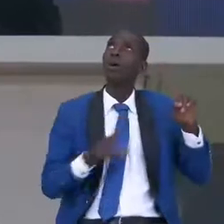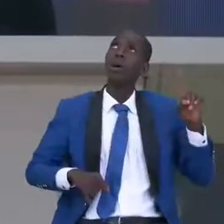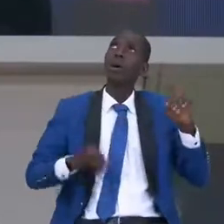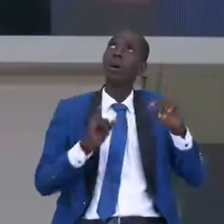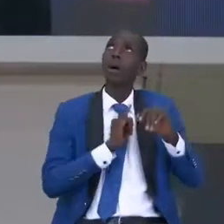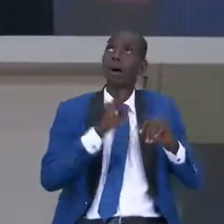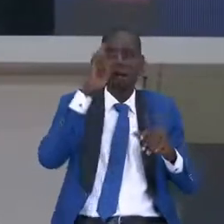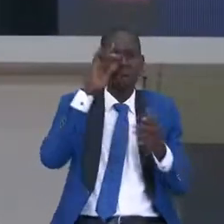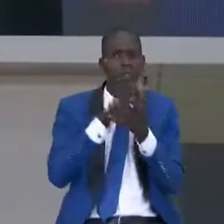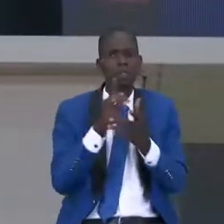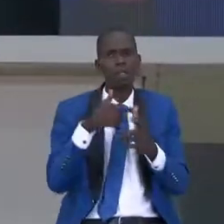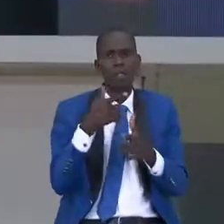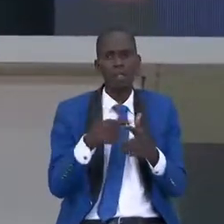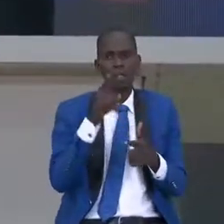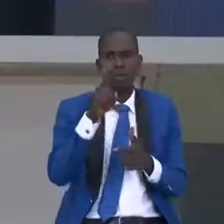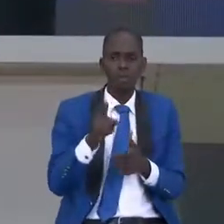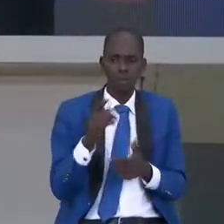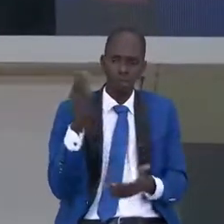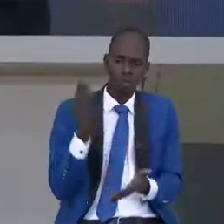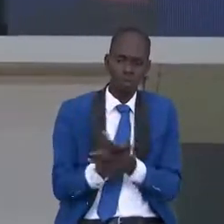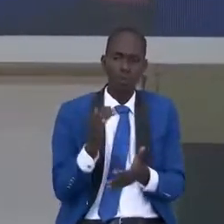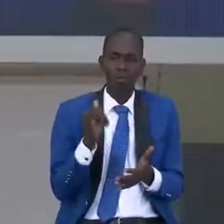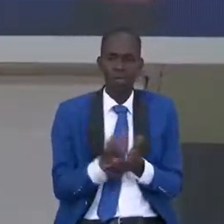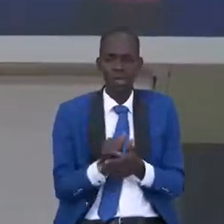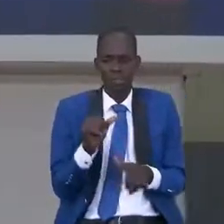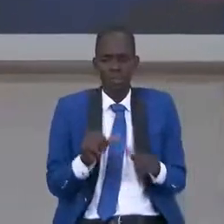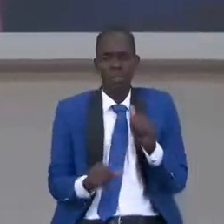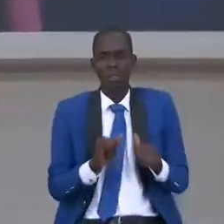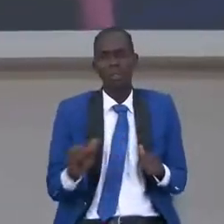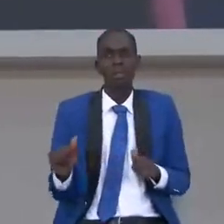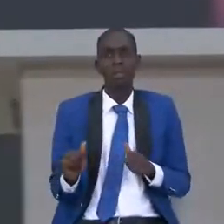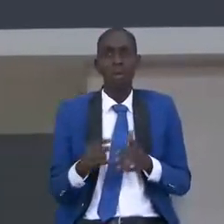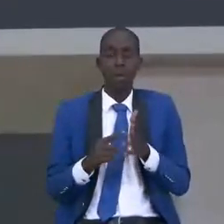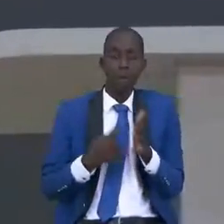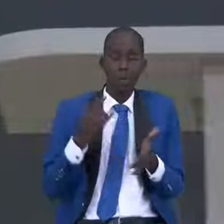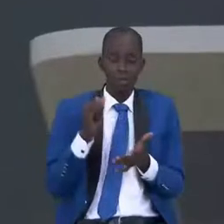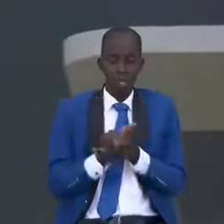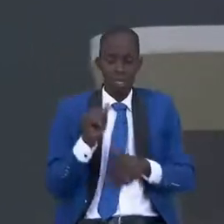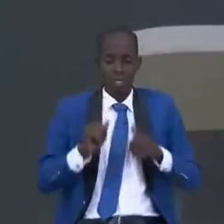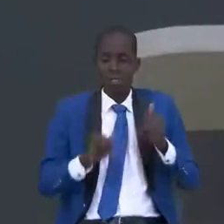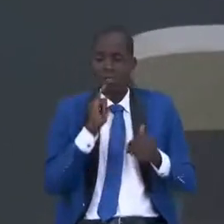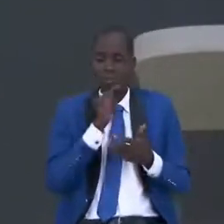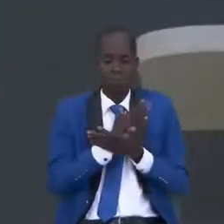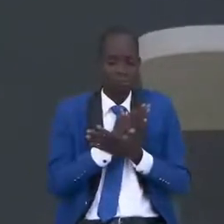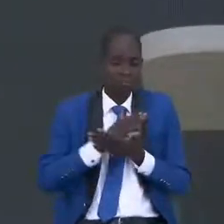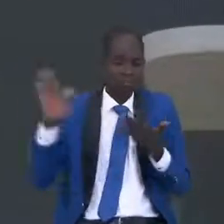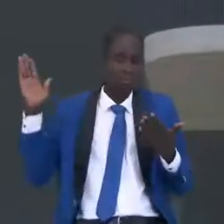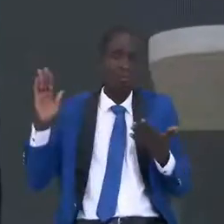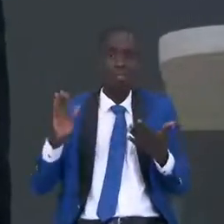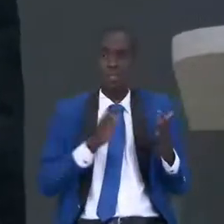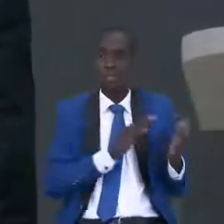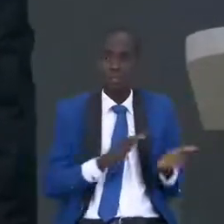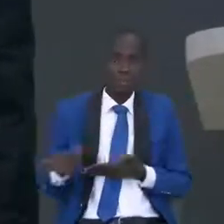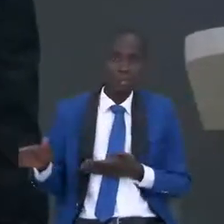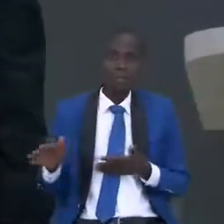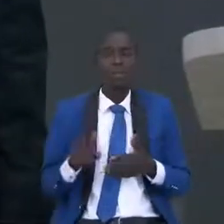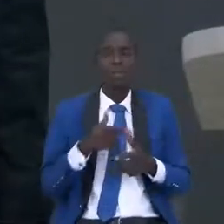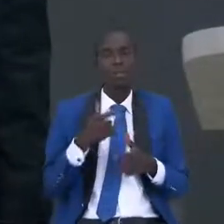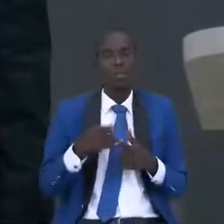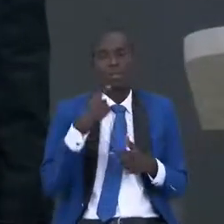cette autre phrase de l'incrédulité déraisonnable. Une fois que cela est balayé, « Seigneur, je crois !» Les